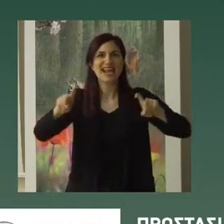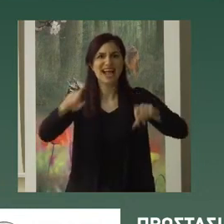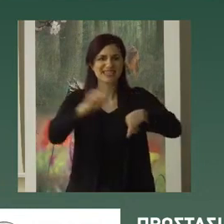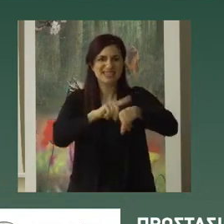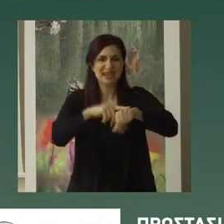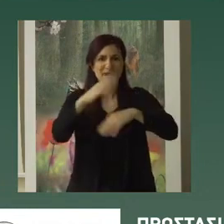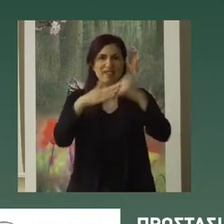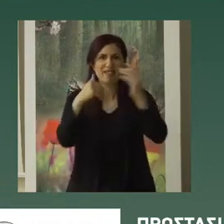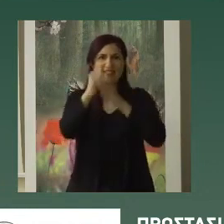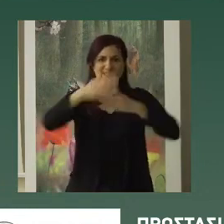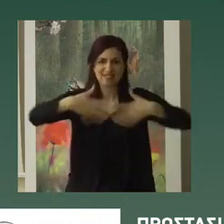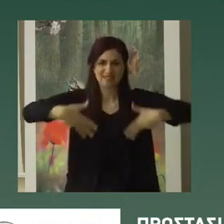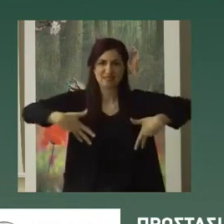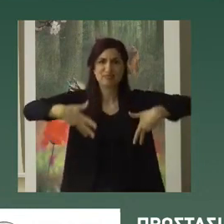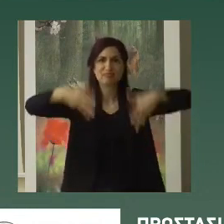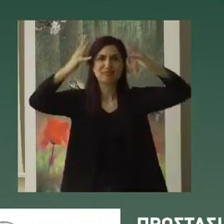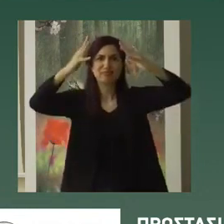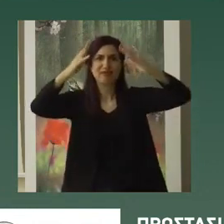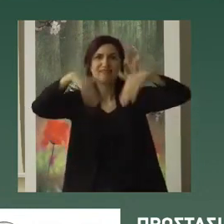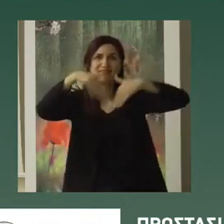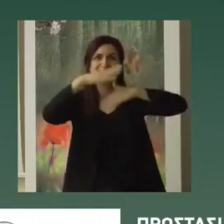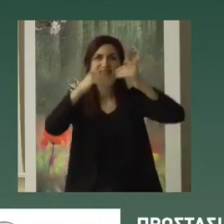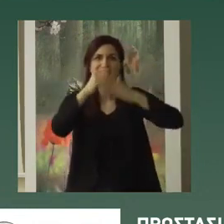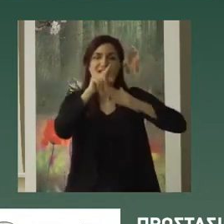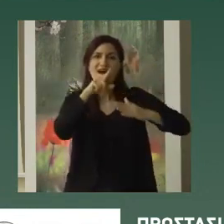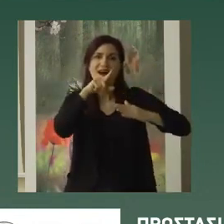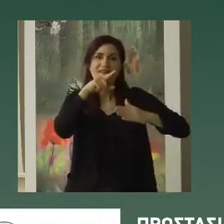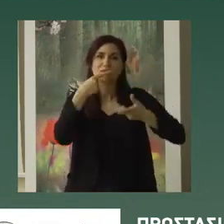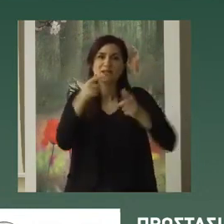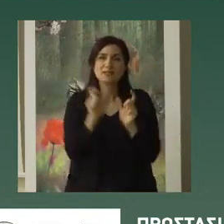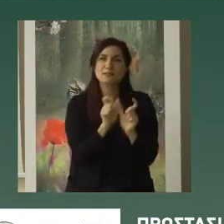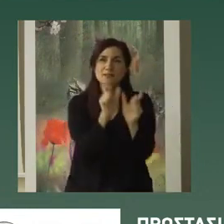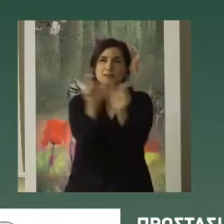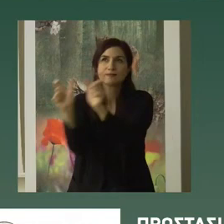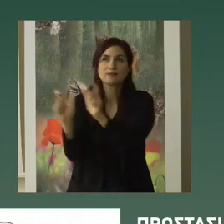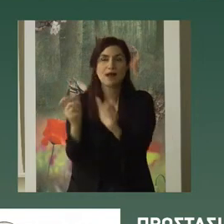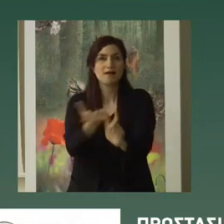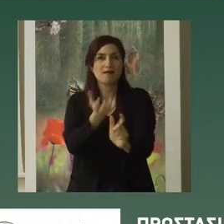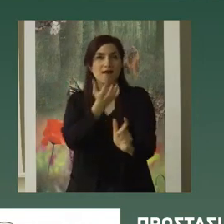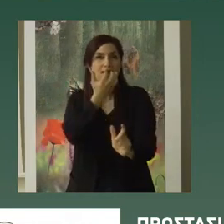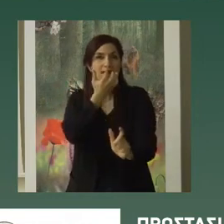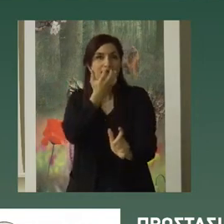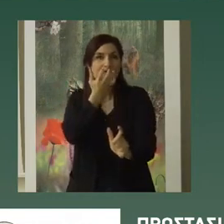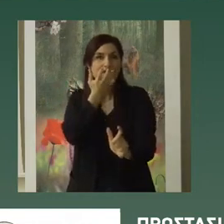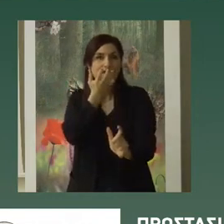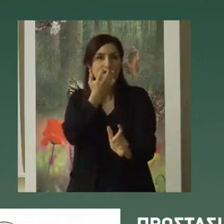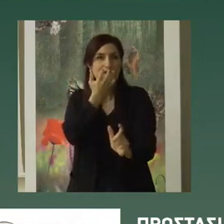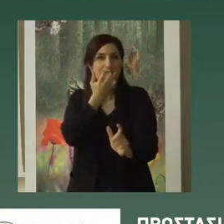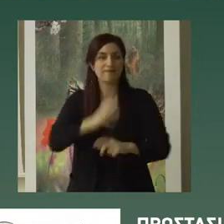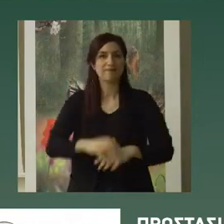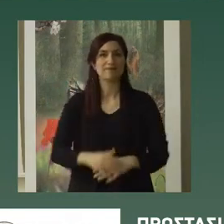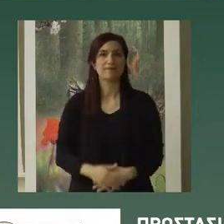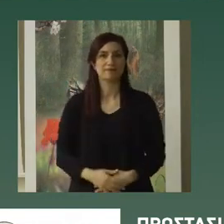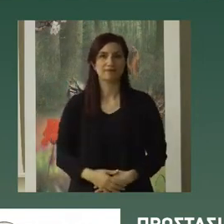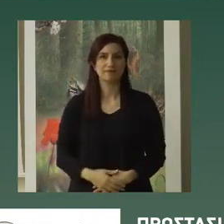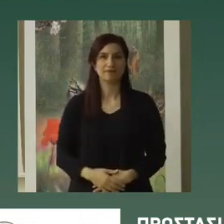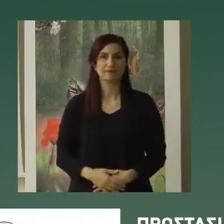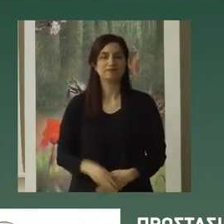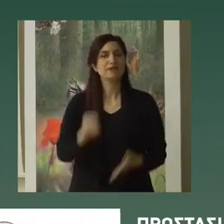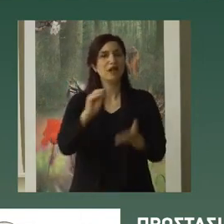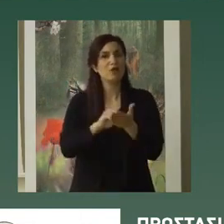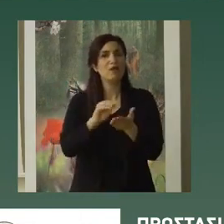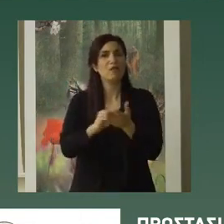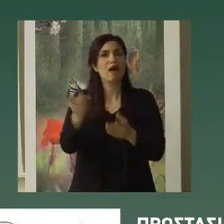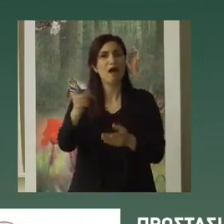που απορροφούν και κατά συνέπεια να επιβαρύνουν λιγότερο θερμικά το περιβάλλον, άρα να χρειάζονται λιγότερη ενέργεια για ψήξη. Υπάρχουν και πολλά